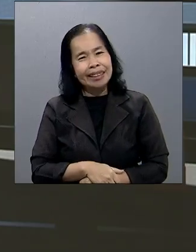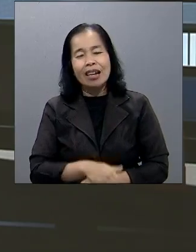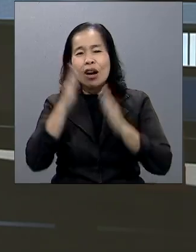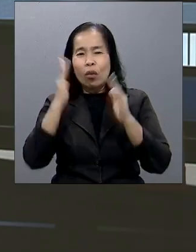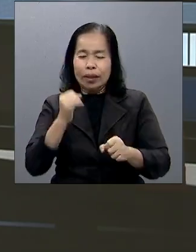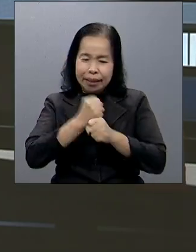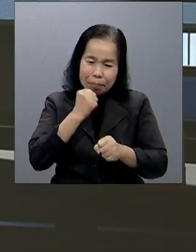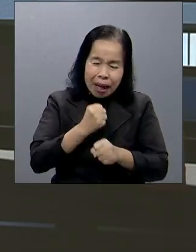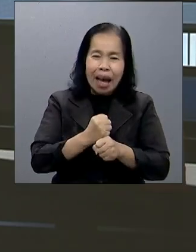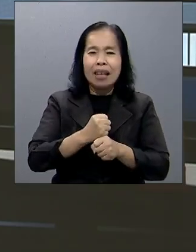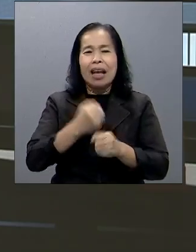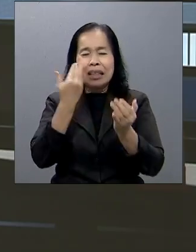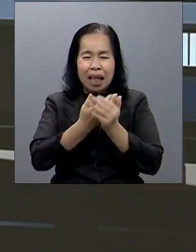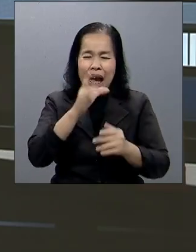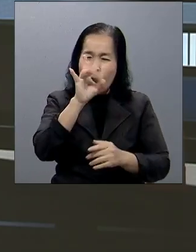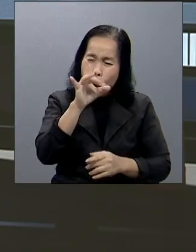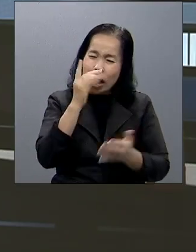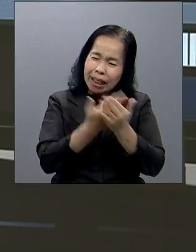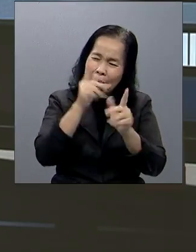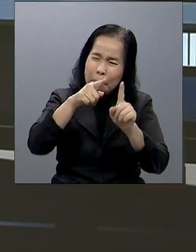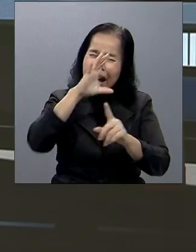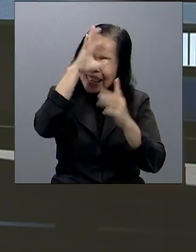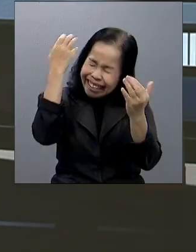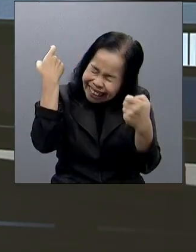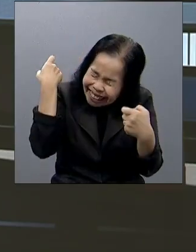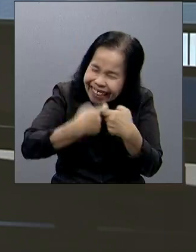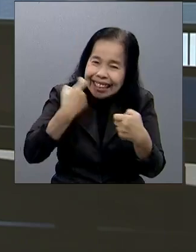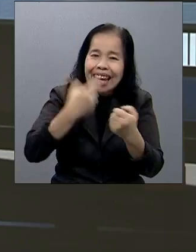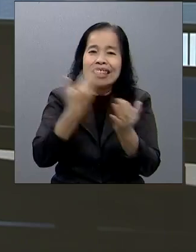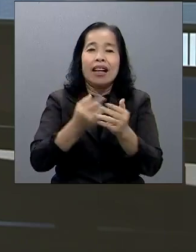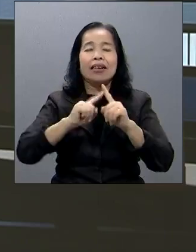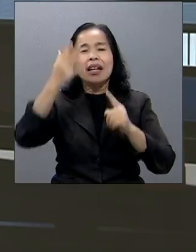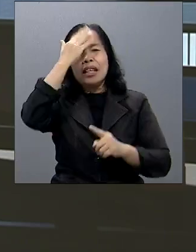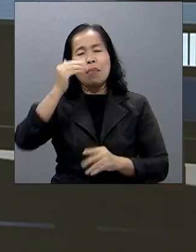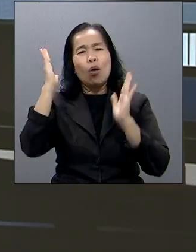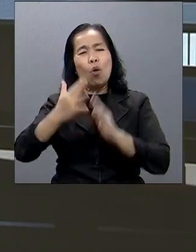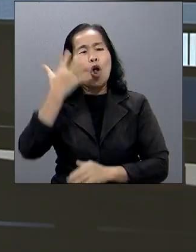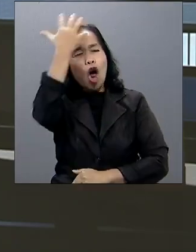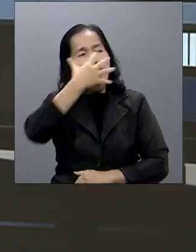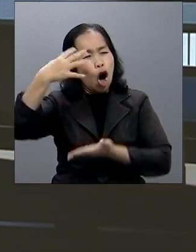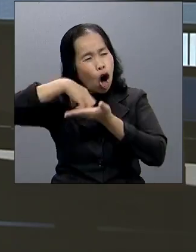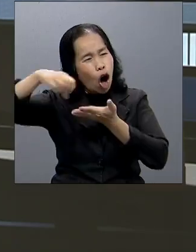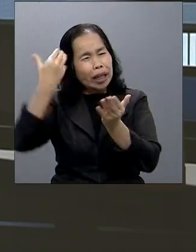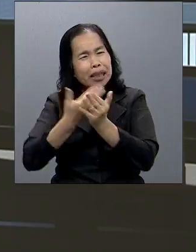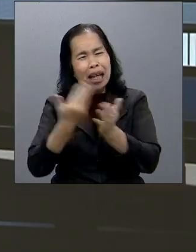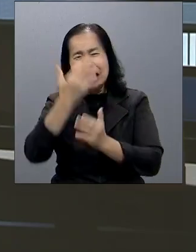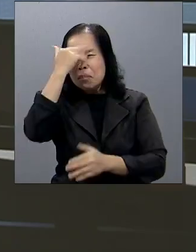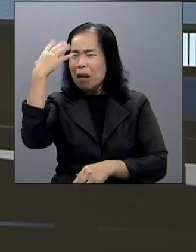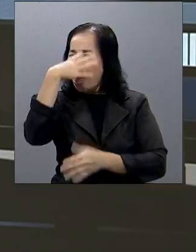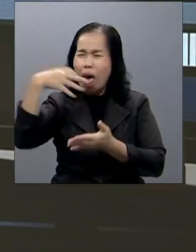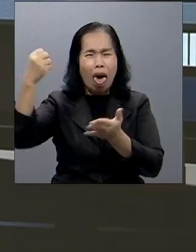ากินอ่ะเงินหลักร้อยหลักพันเนี่ยมันหายากนะแต่เวลาที่มิจฉาชีพมาหลอกเอาเงินเราไปนี่นะคะมันง่ายด